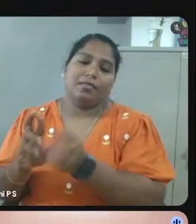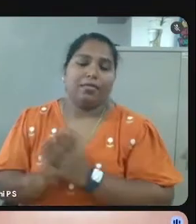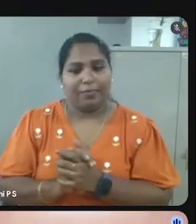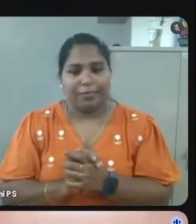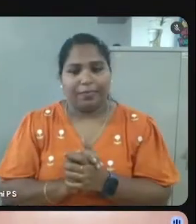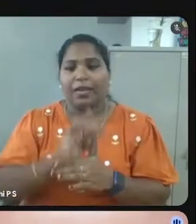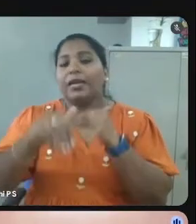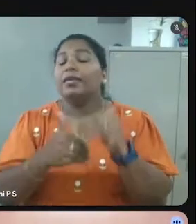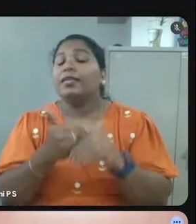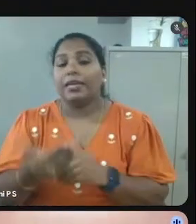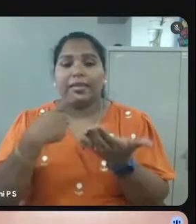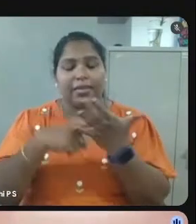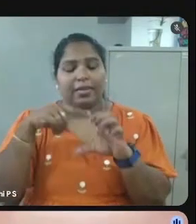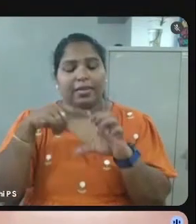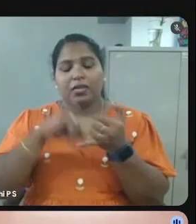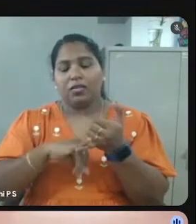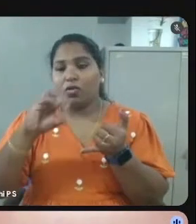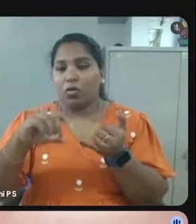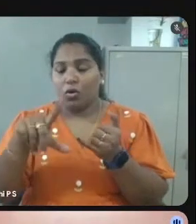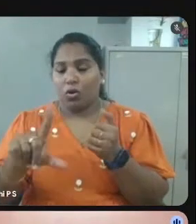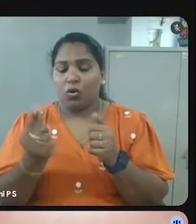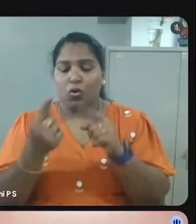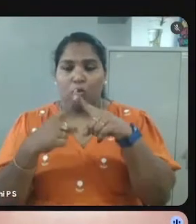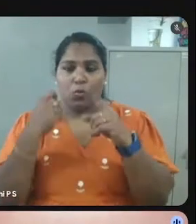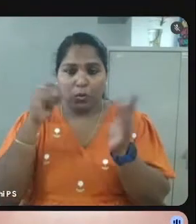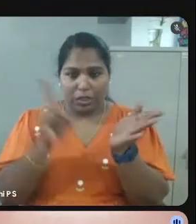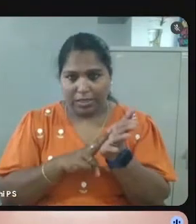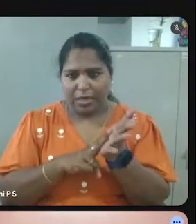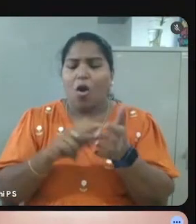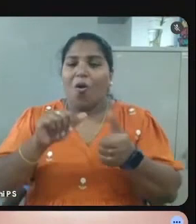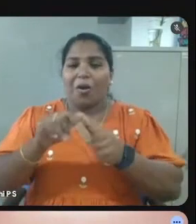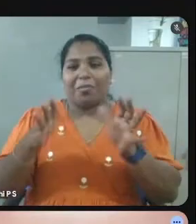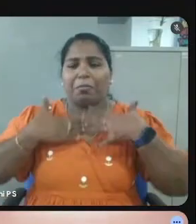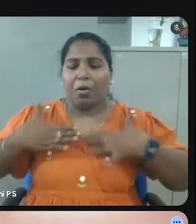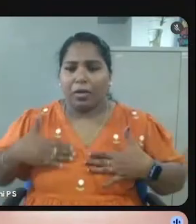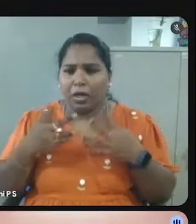റിസൊല്യൂഷൻ സ്റ്റേജ് എന്ന് പറയുന്നത് ഒരു ഗ്രാജുവൽ ആയിട്ട് റെസ്റ്റിംഗ് സ്റ്റേജിലേക്ക് എത്തുകയായിരിക്കും.